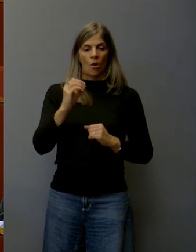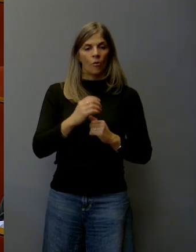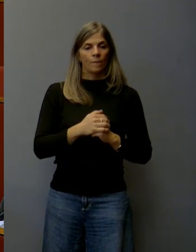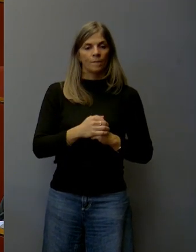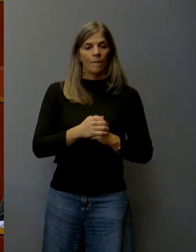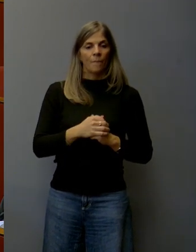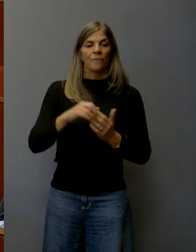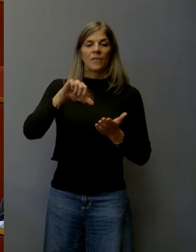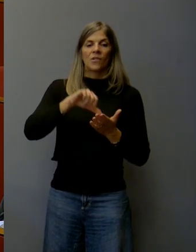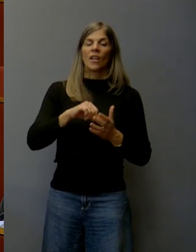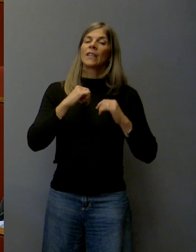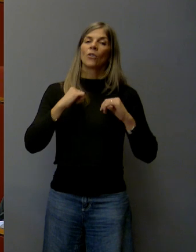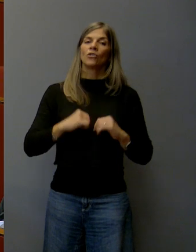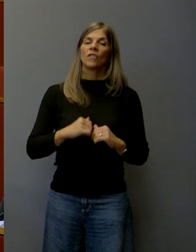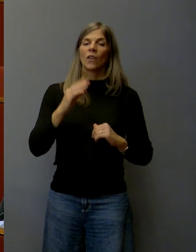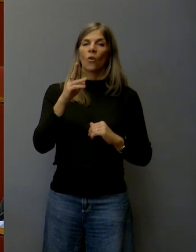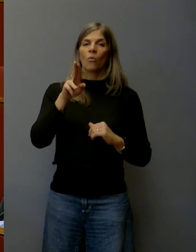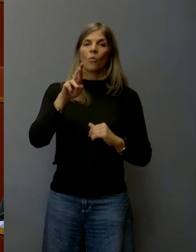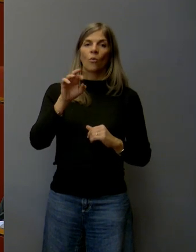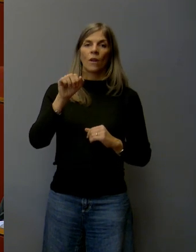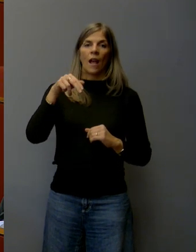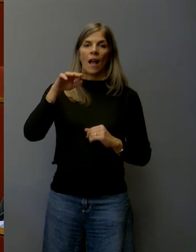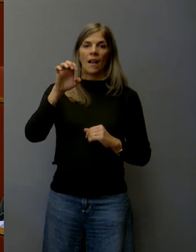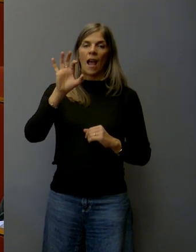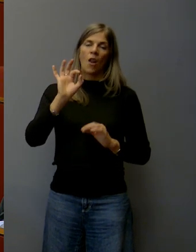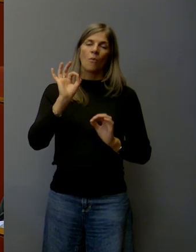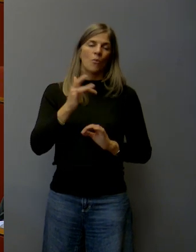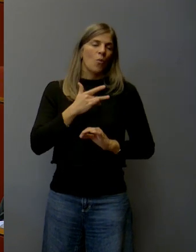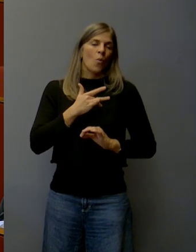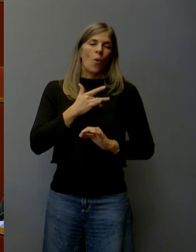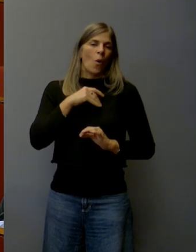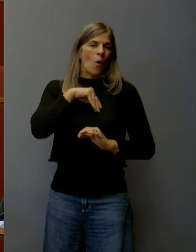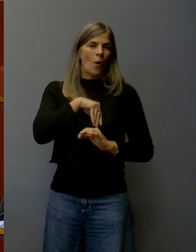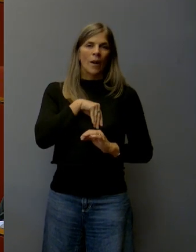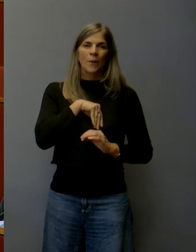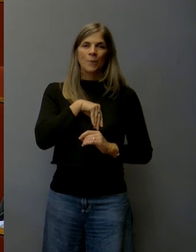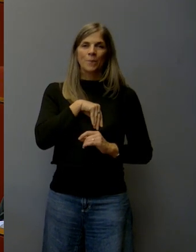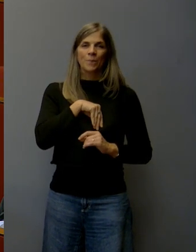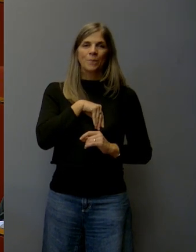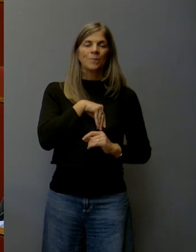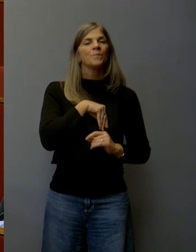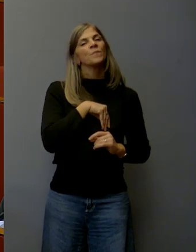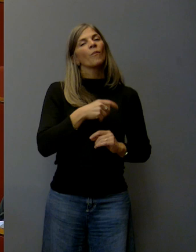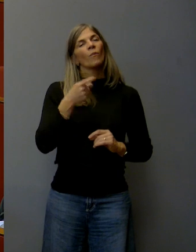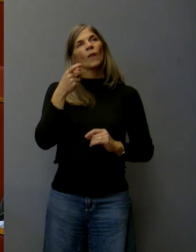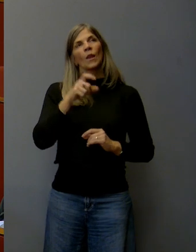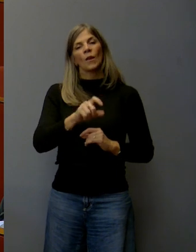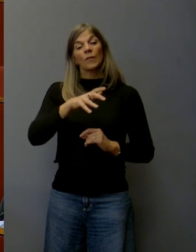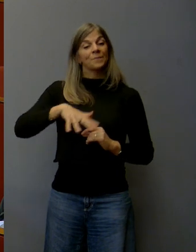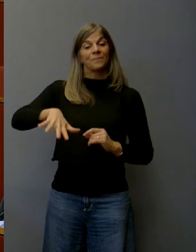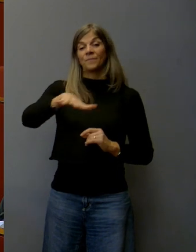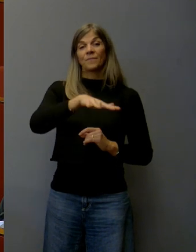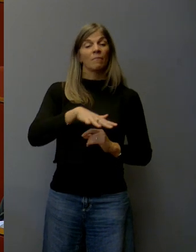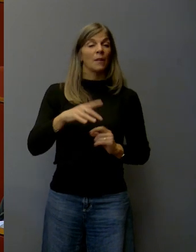il centro civico Buranello è un po' nel mio nel mio cuore perché è uno spazio gratuito